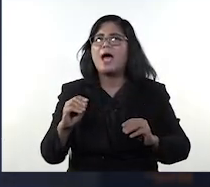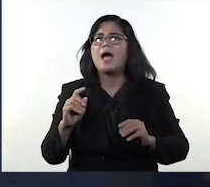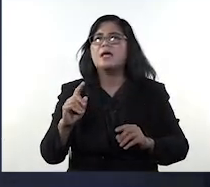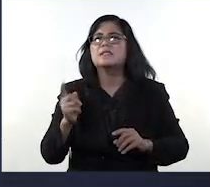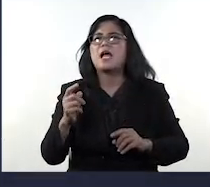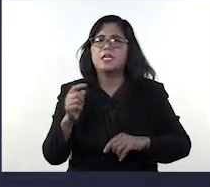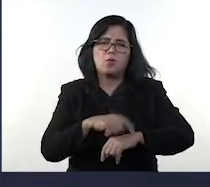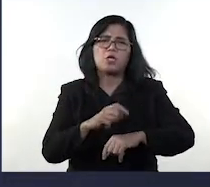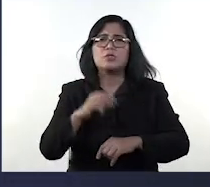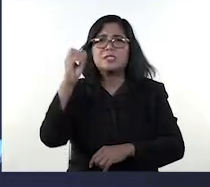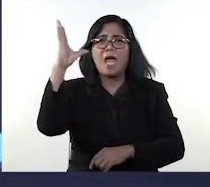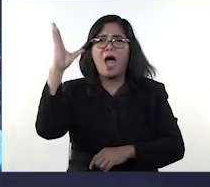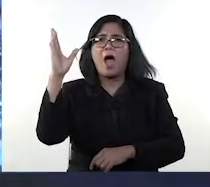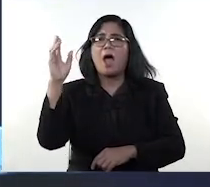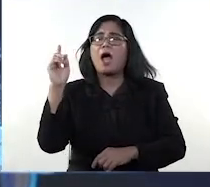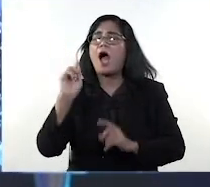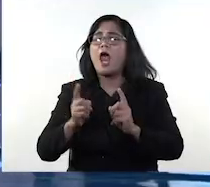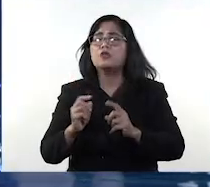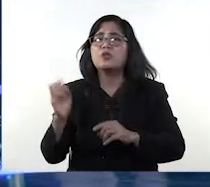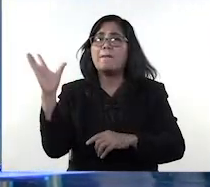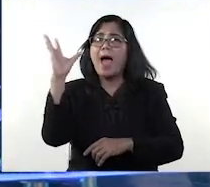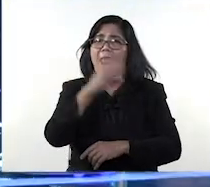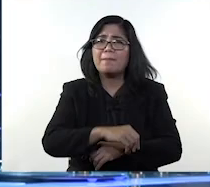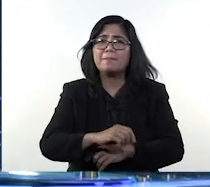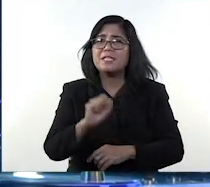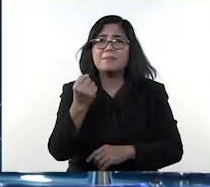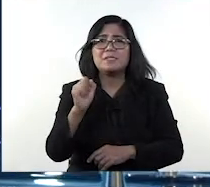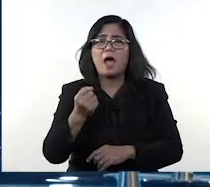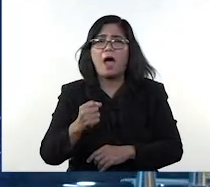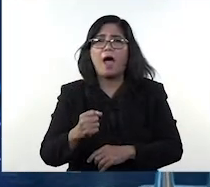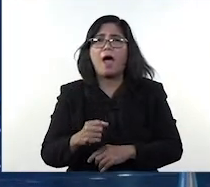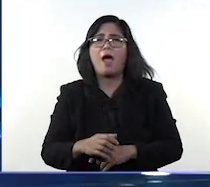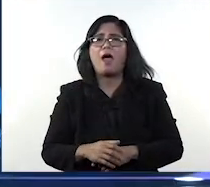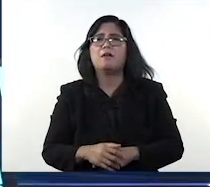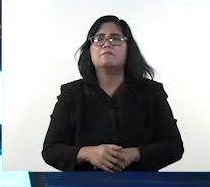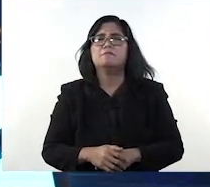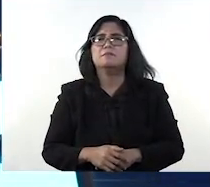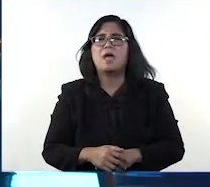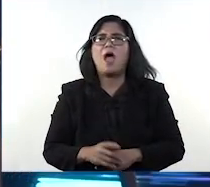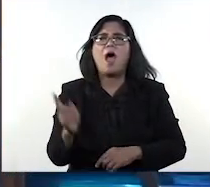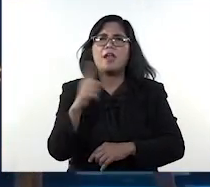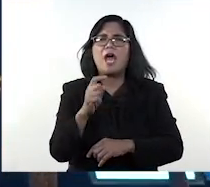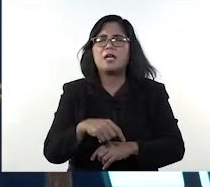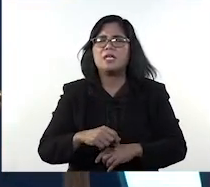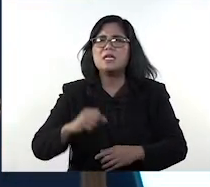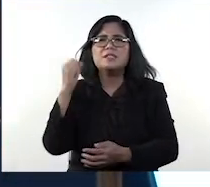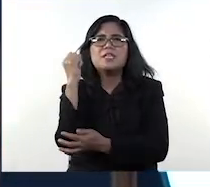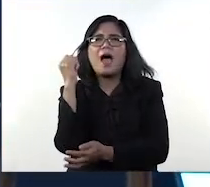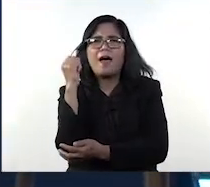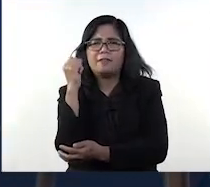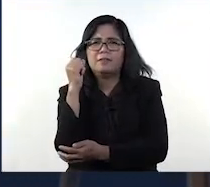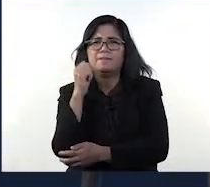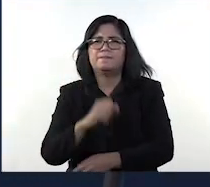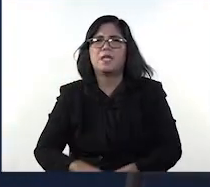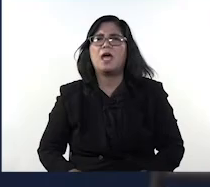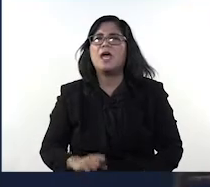bekerja Hai Anggita Pilang pergunakan waktu yang ada sebab hari-hari ini Allah hari-hari yang jahat hidup seharusnya